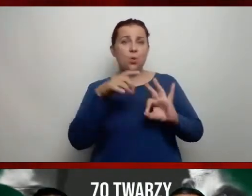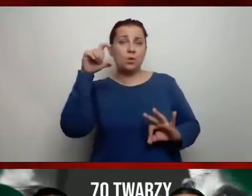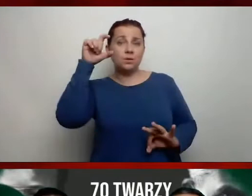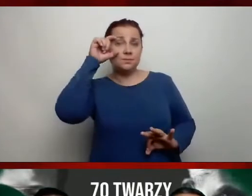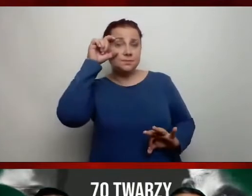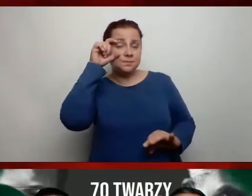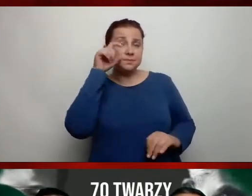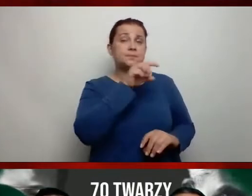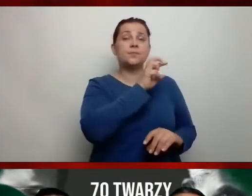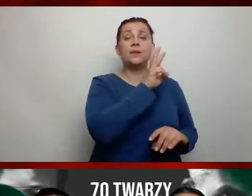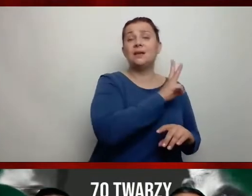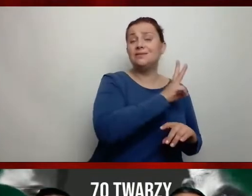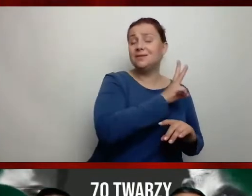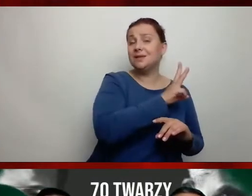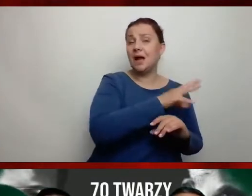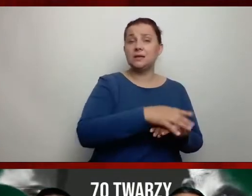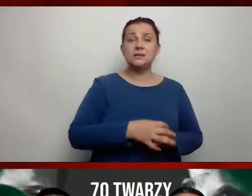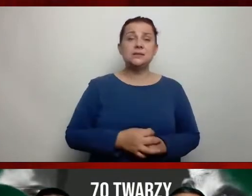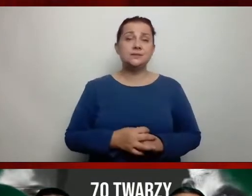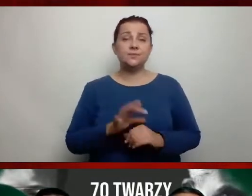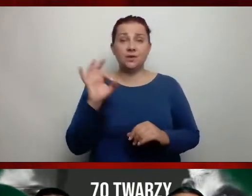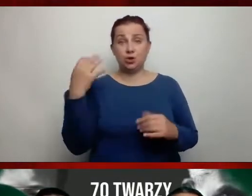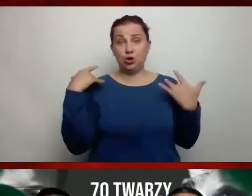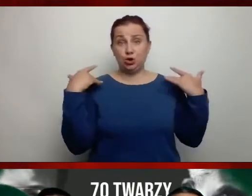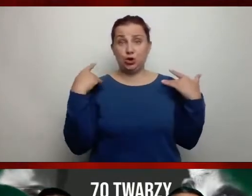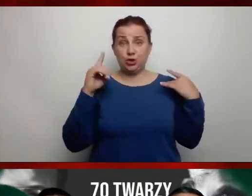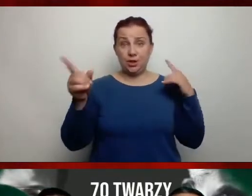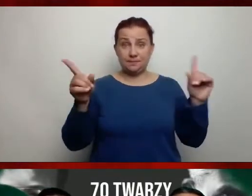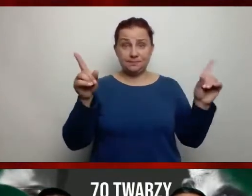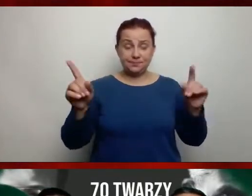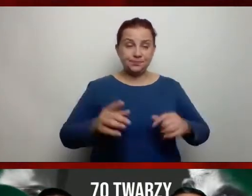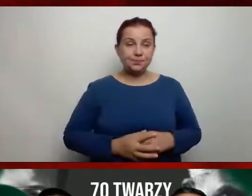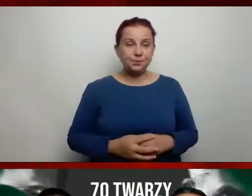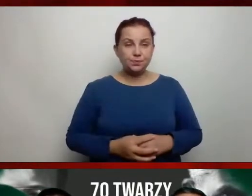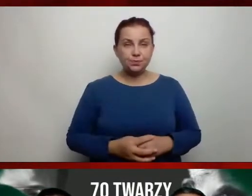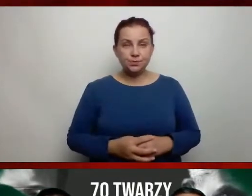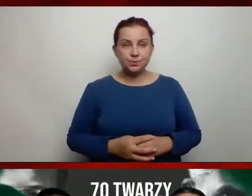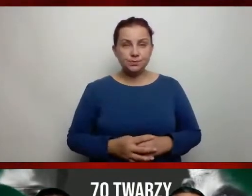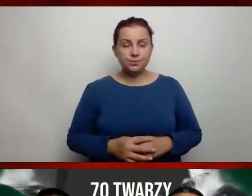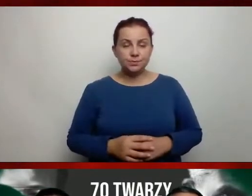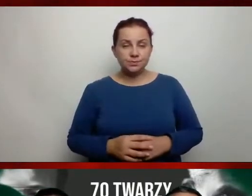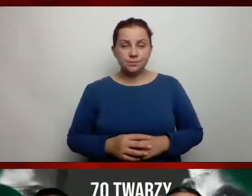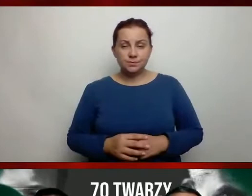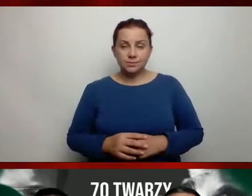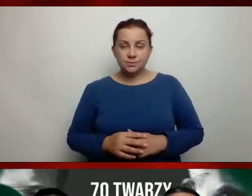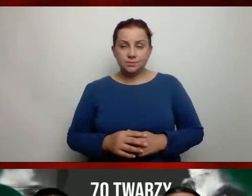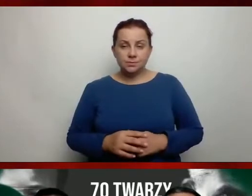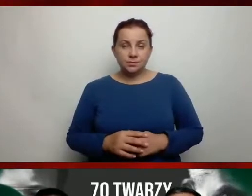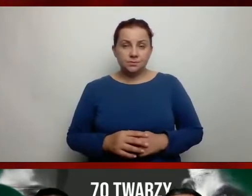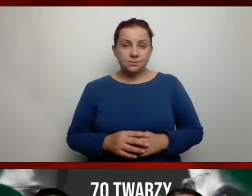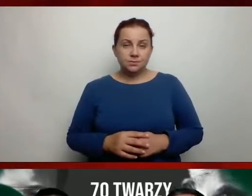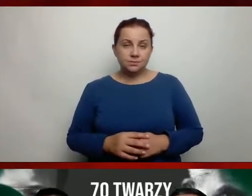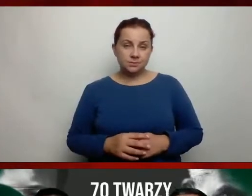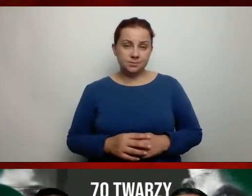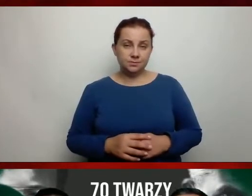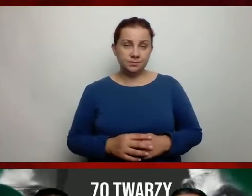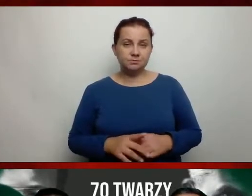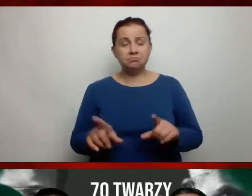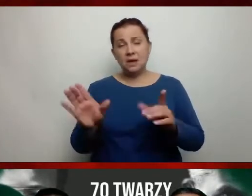tą biografią Witkacego, o której słyszeliśmy i z tym tłem historycznym, a z utworem